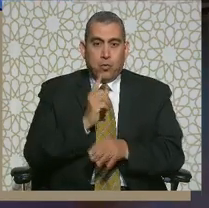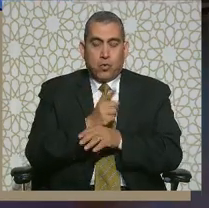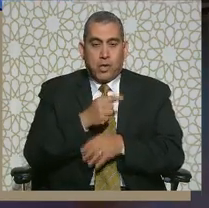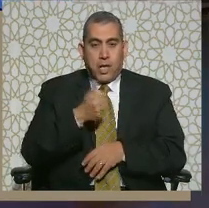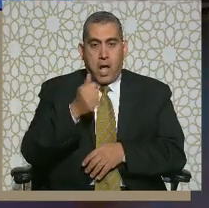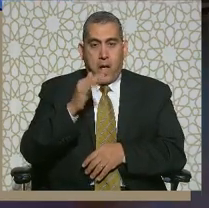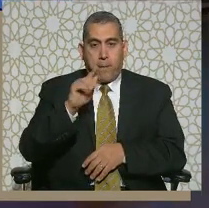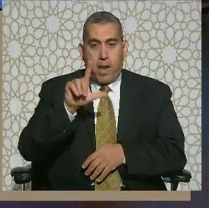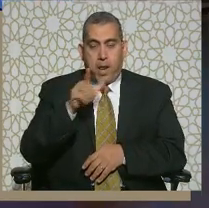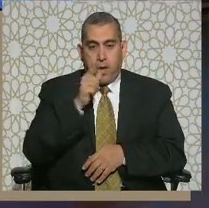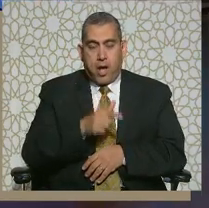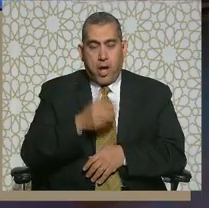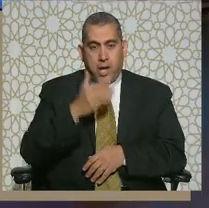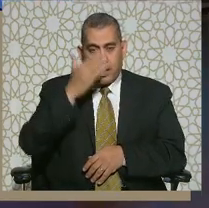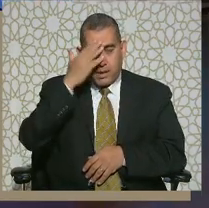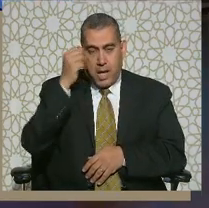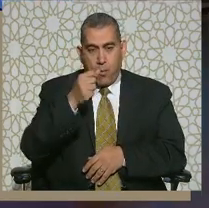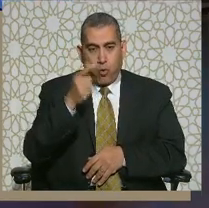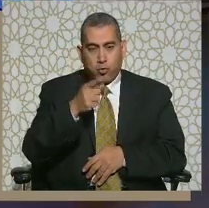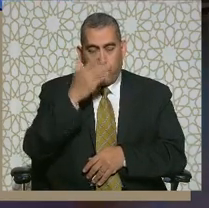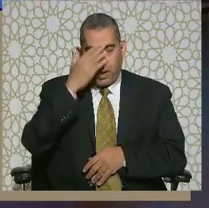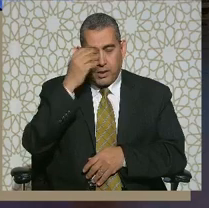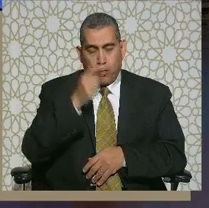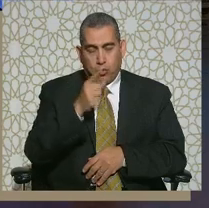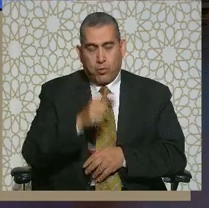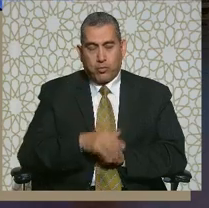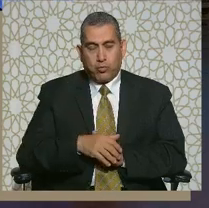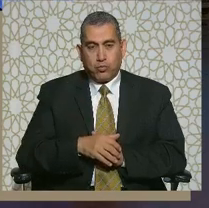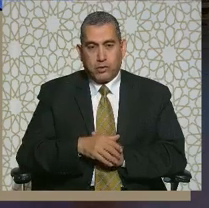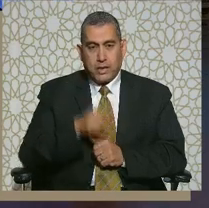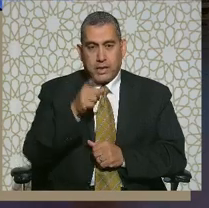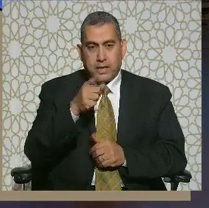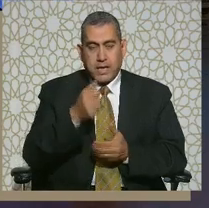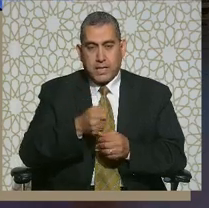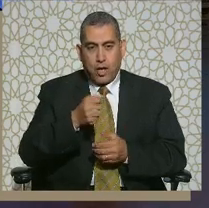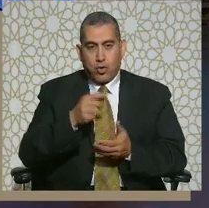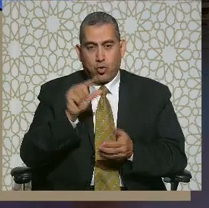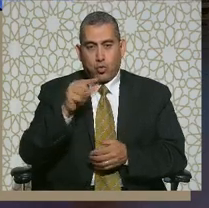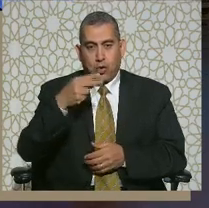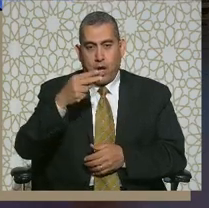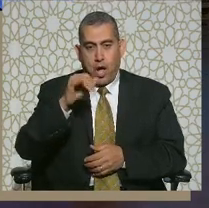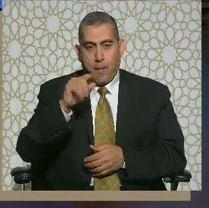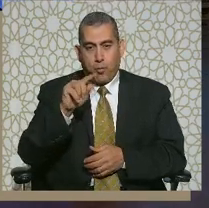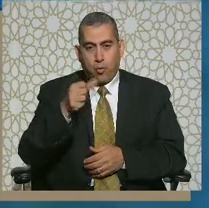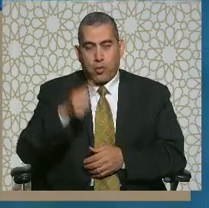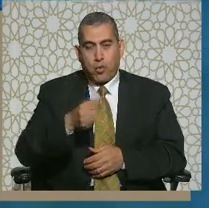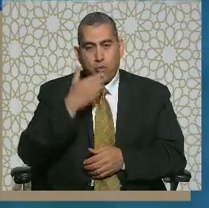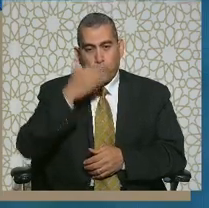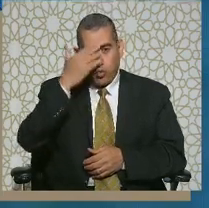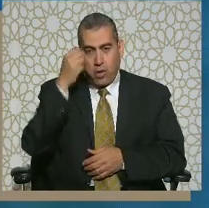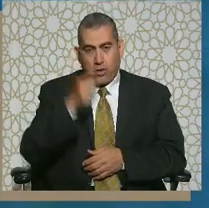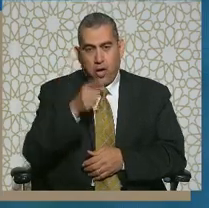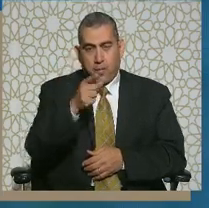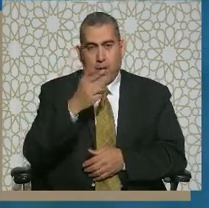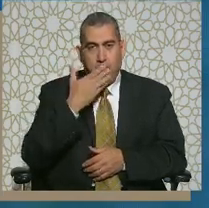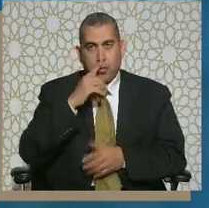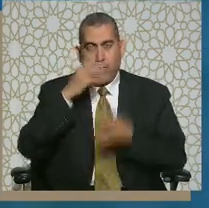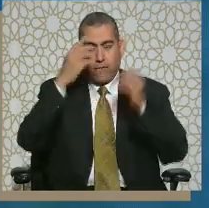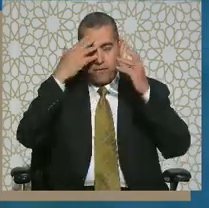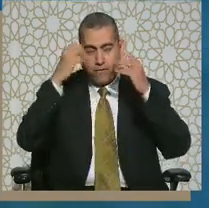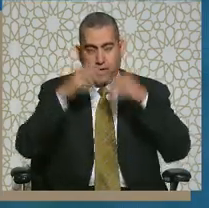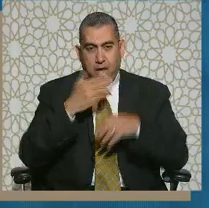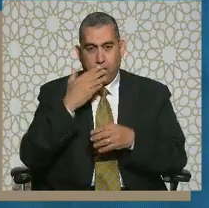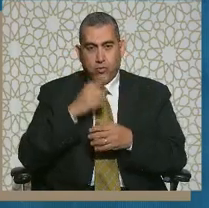تتفضل السلام عليكم عليكم السلام وبركاته استاذه امل ازيك يا دكتور عمرو ازي حضرتك كل سنه وانت طيب وحضك طيبه وفضل ونعمه الحمد